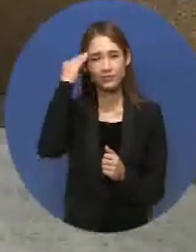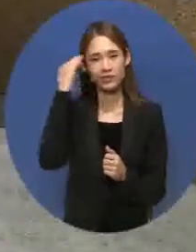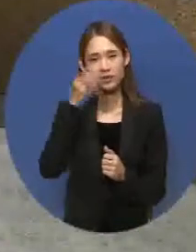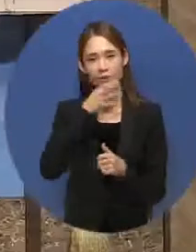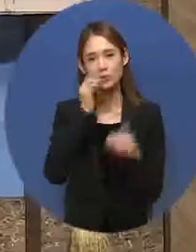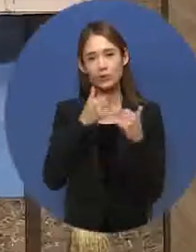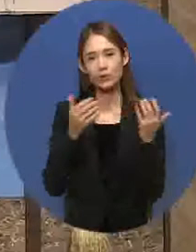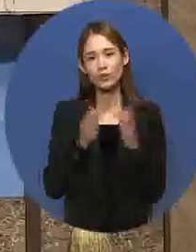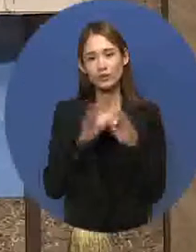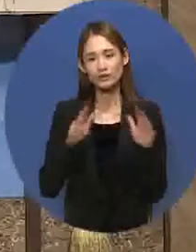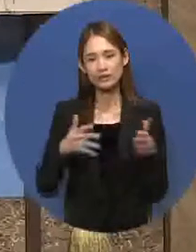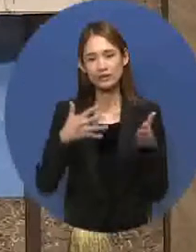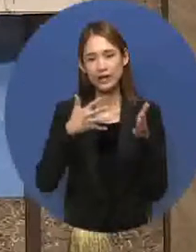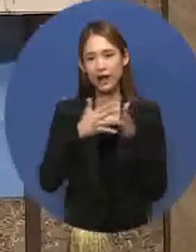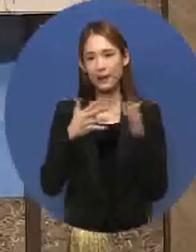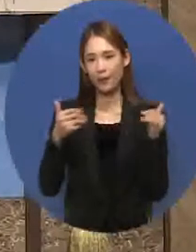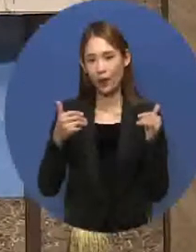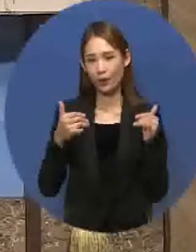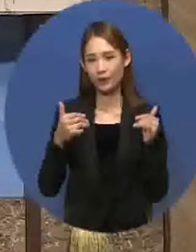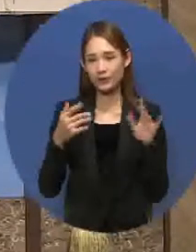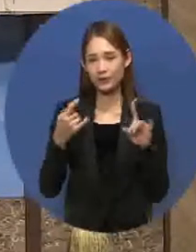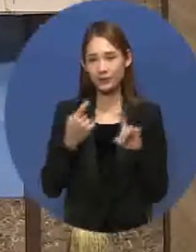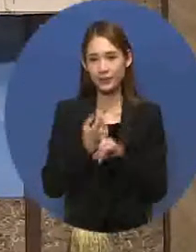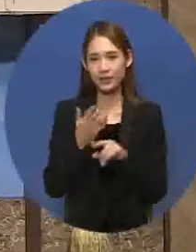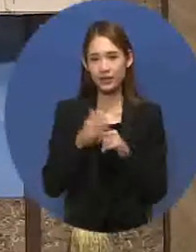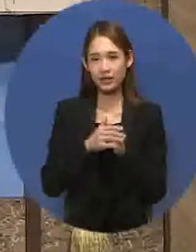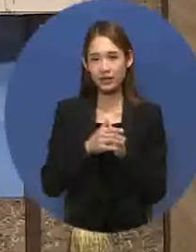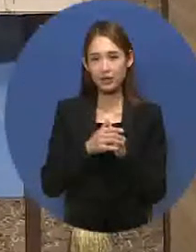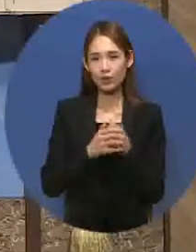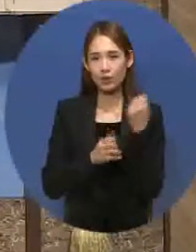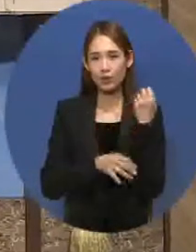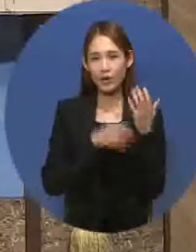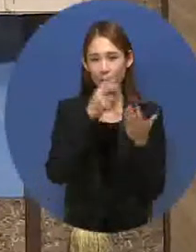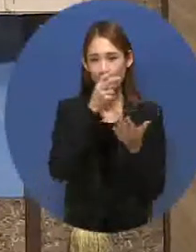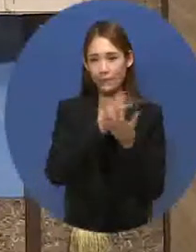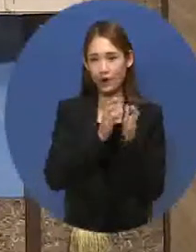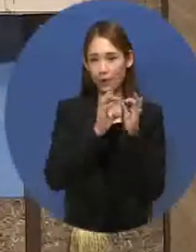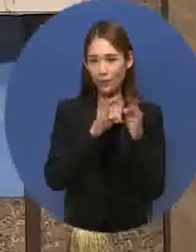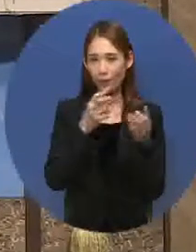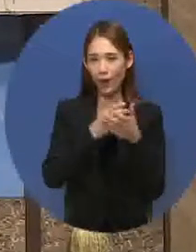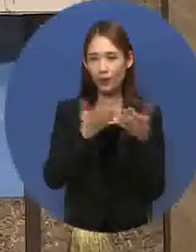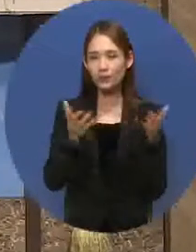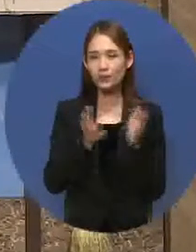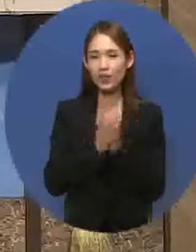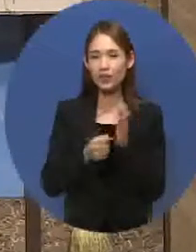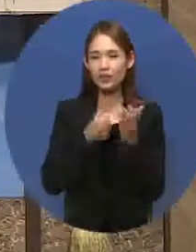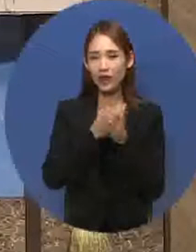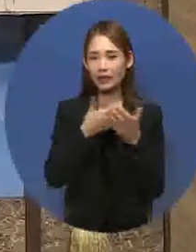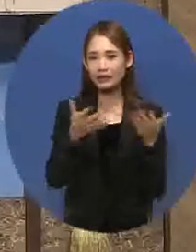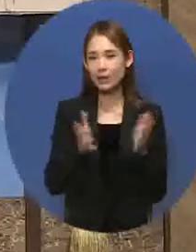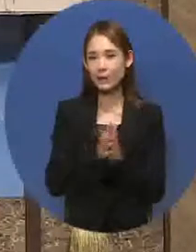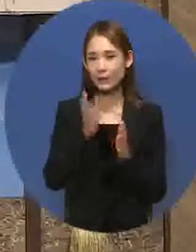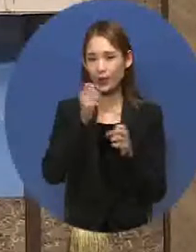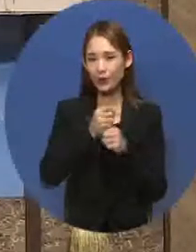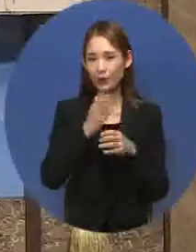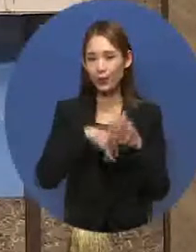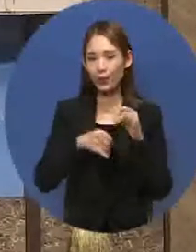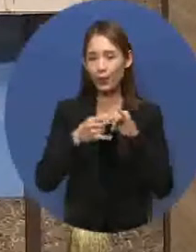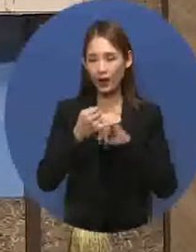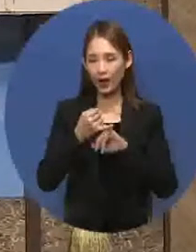대한노인회가 지금은 사단법인인데 대한노인회 법에 의한 법정단체로 만들겠다는